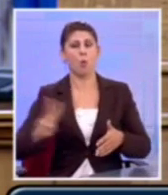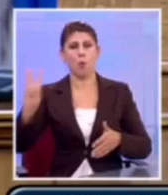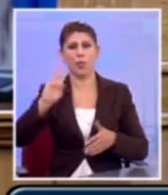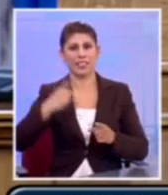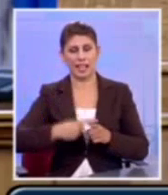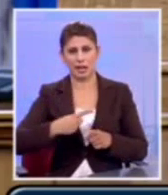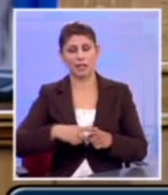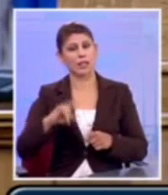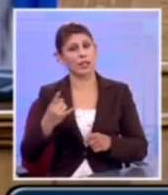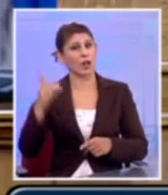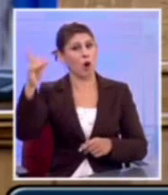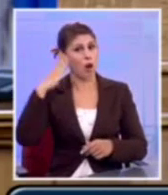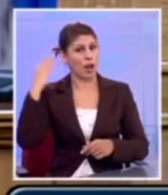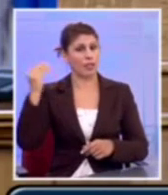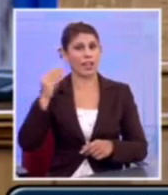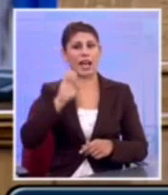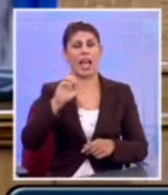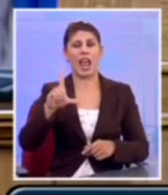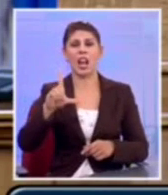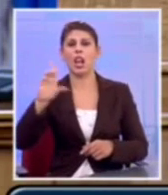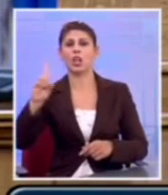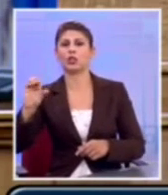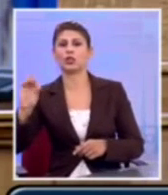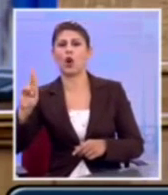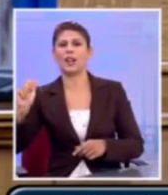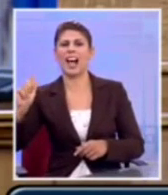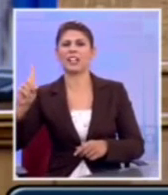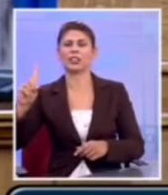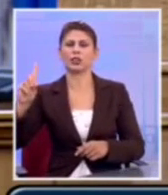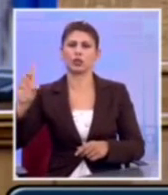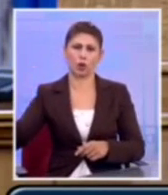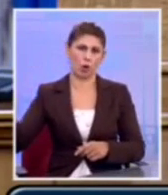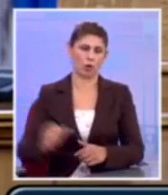την Ολλανδία η Eldorado Gold.